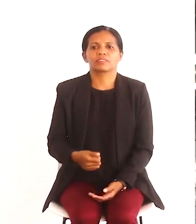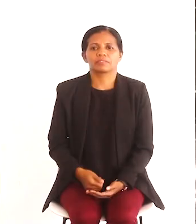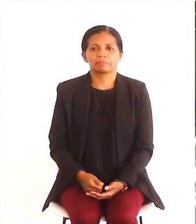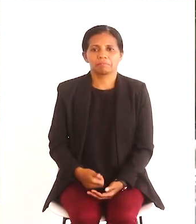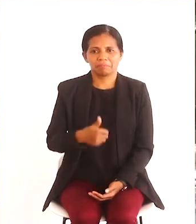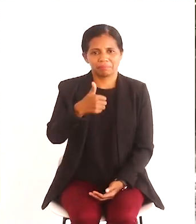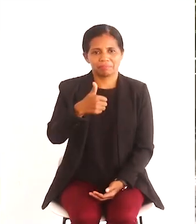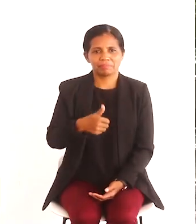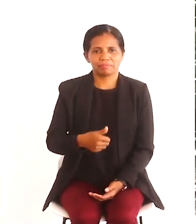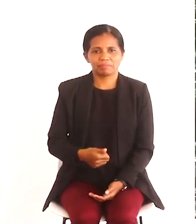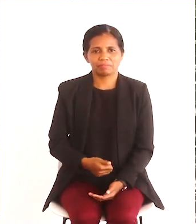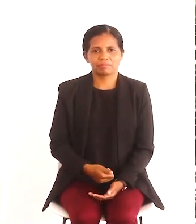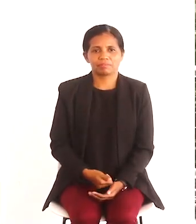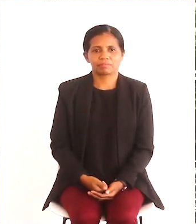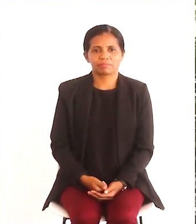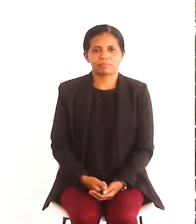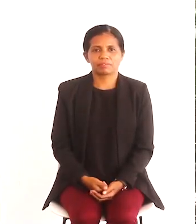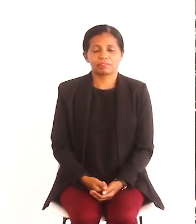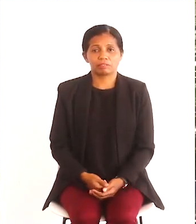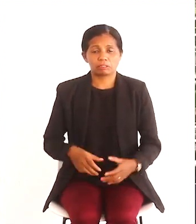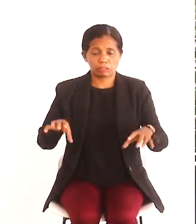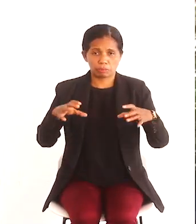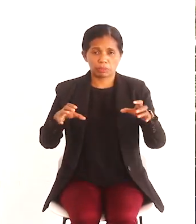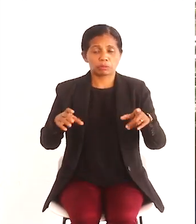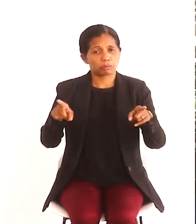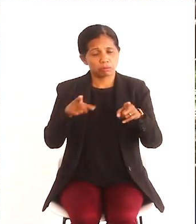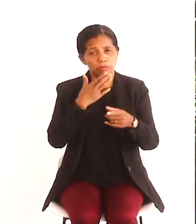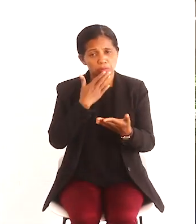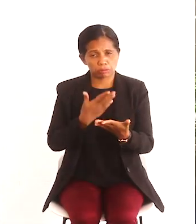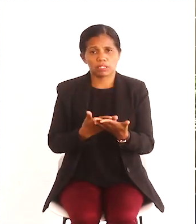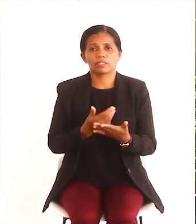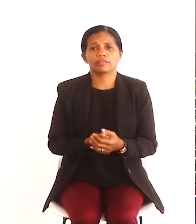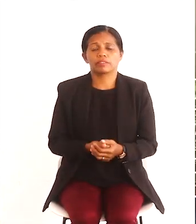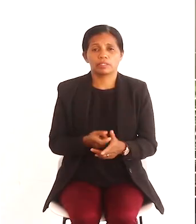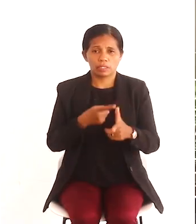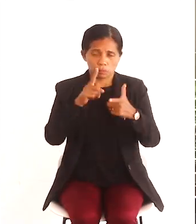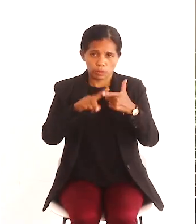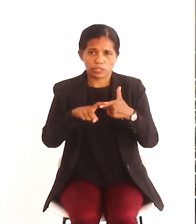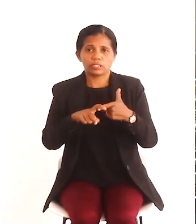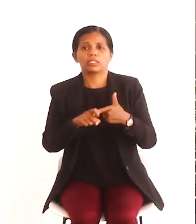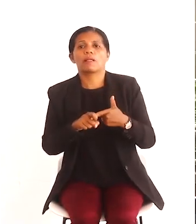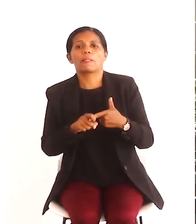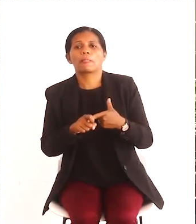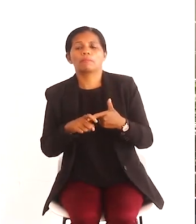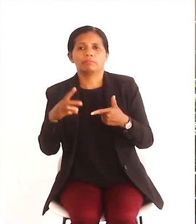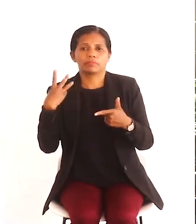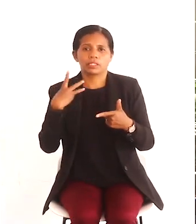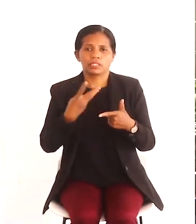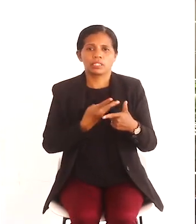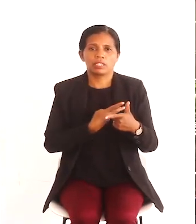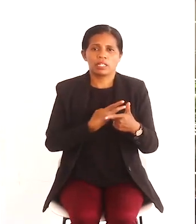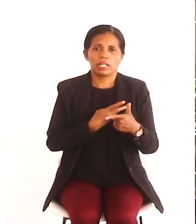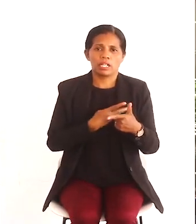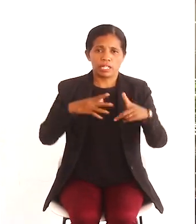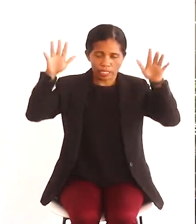kelas. Nih servisu baik tanya kabur. Oke, tirfali mai. Itania